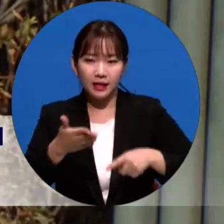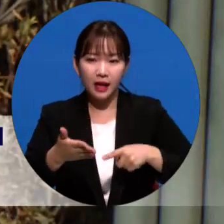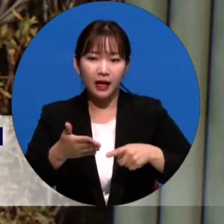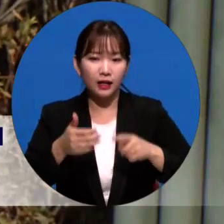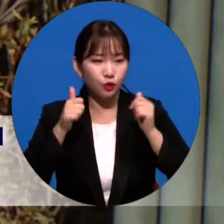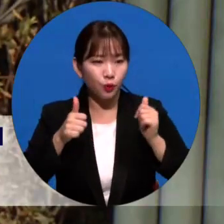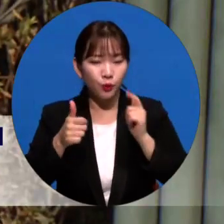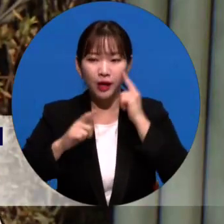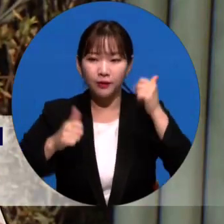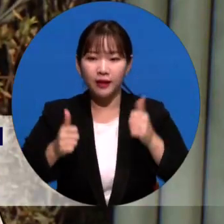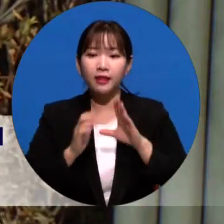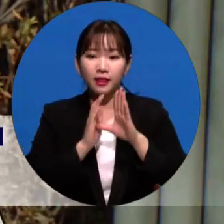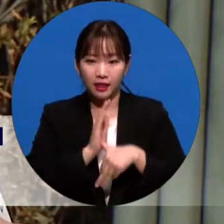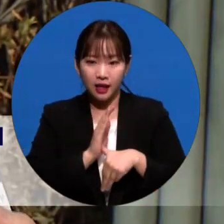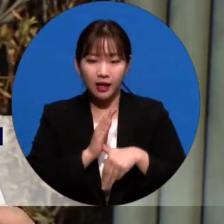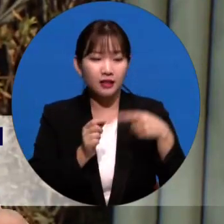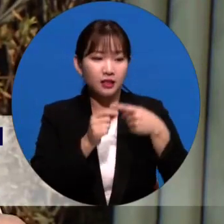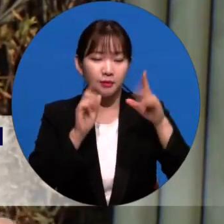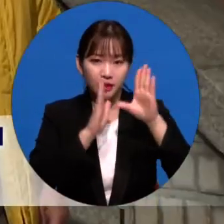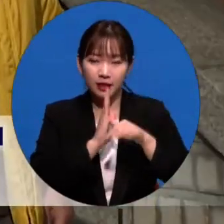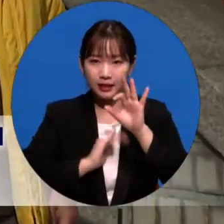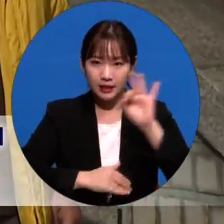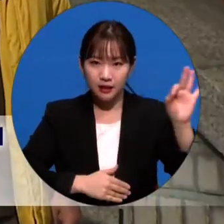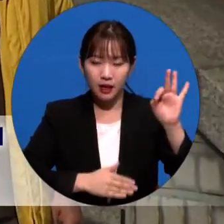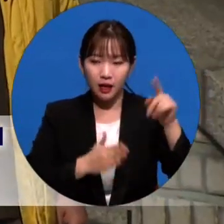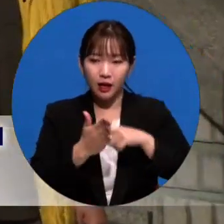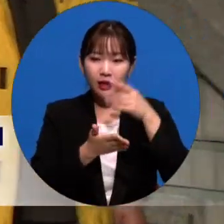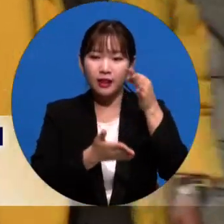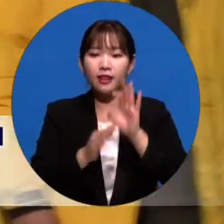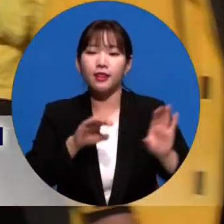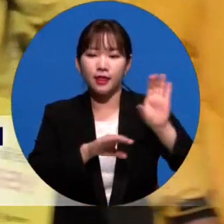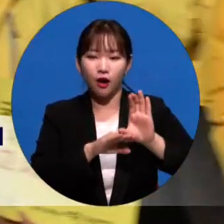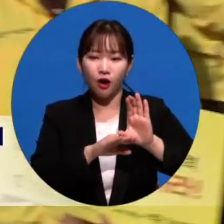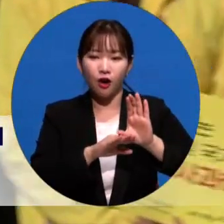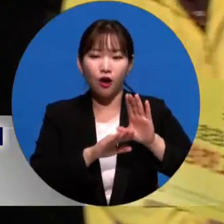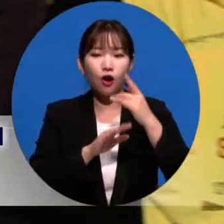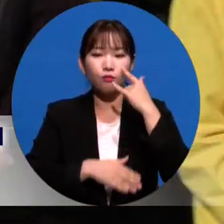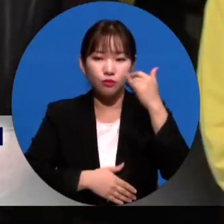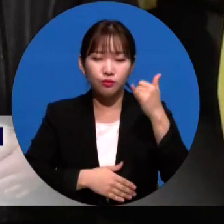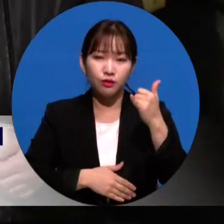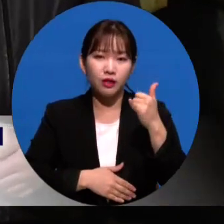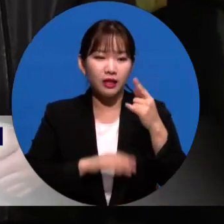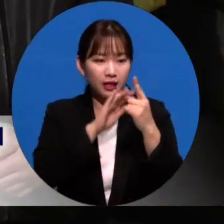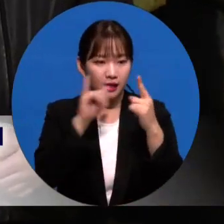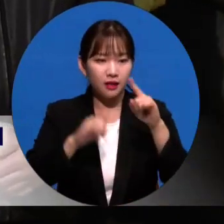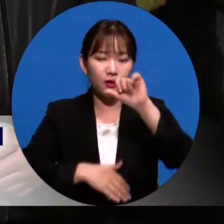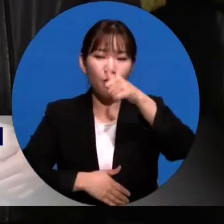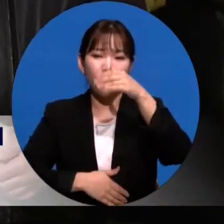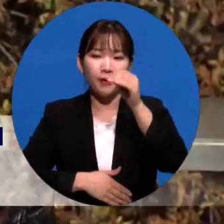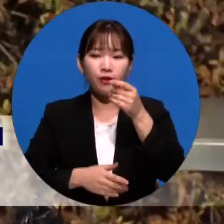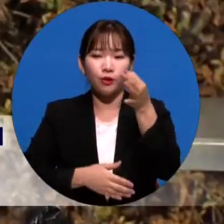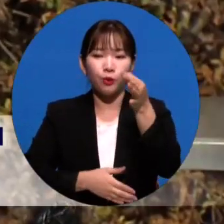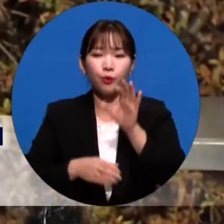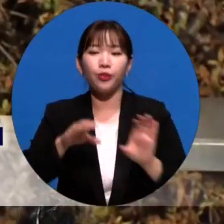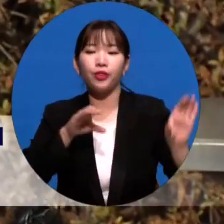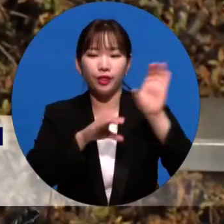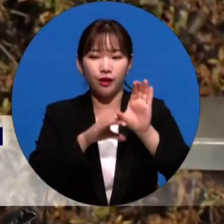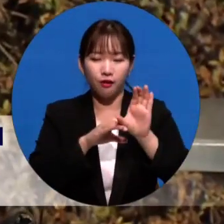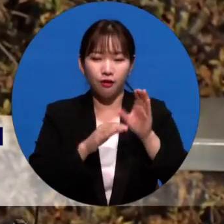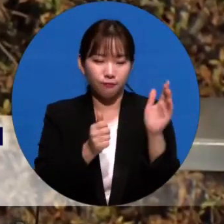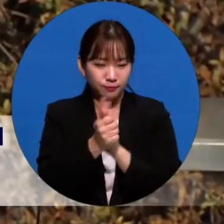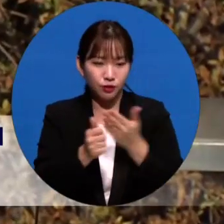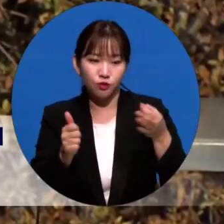항소심에서 국가가 1심에서 인정한 배상금에 더해 희생자 부모에게 1인당 500만 원의 위자료를